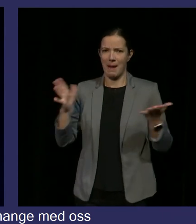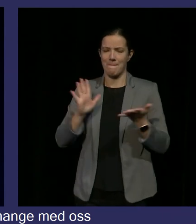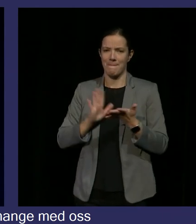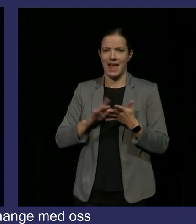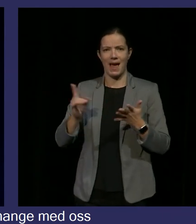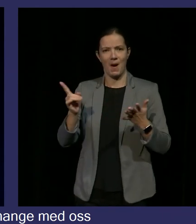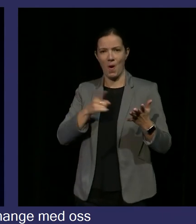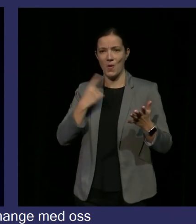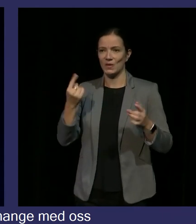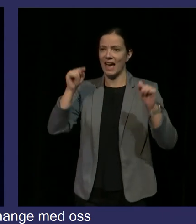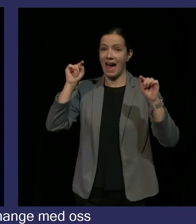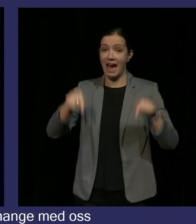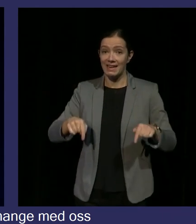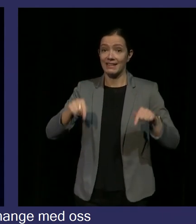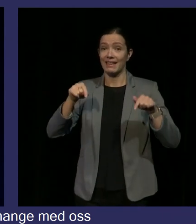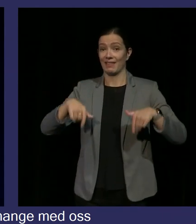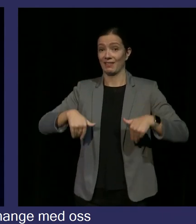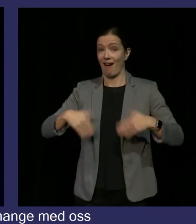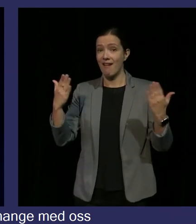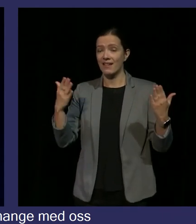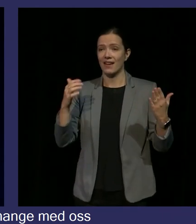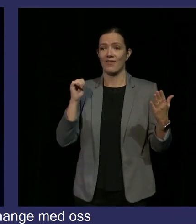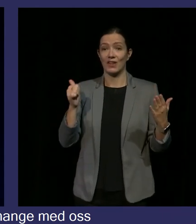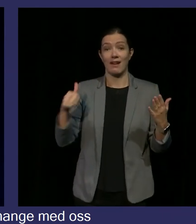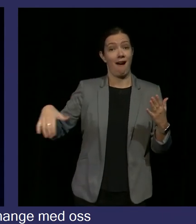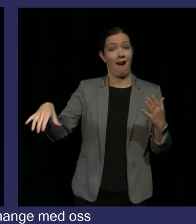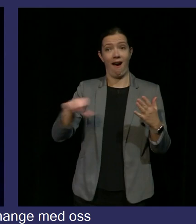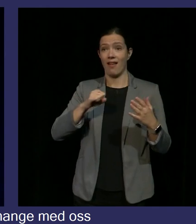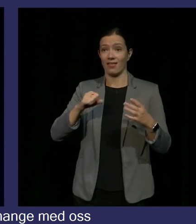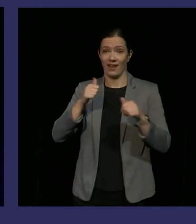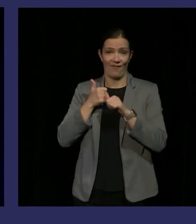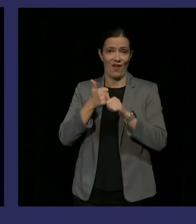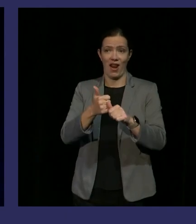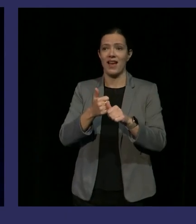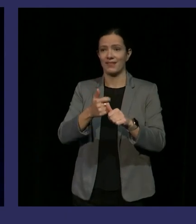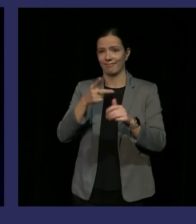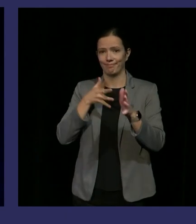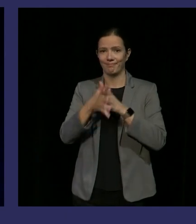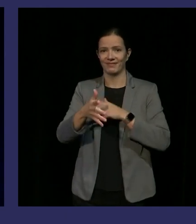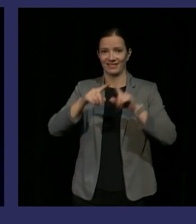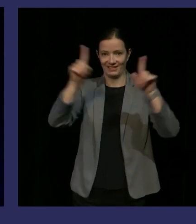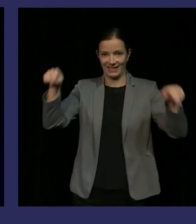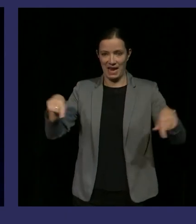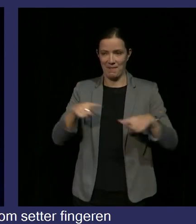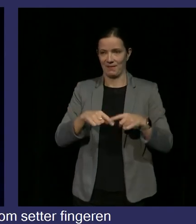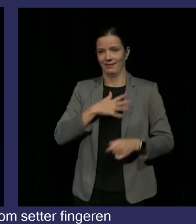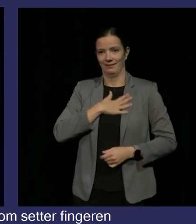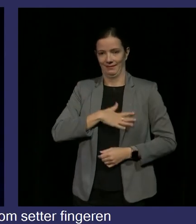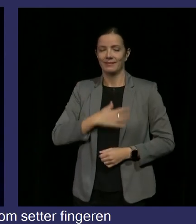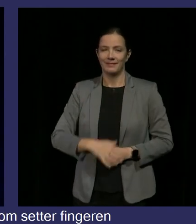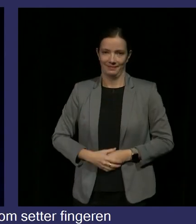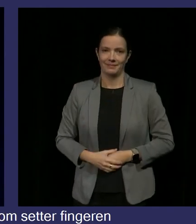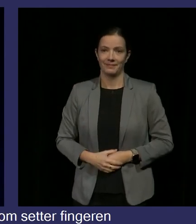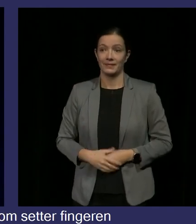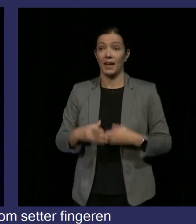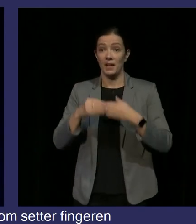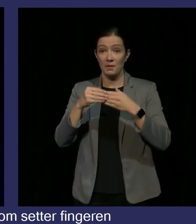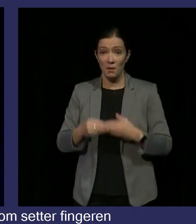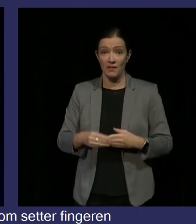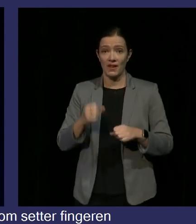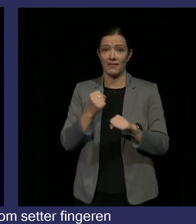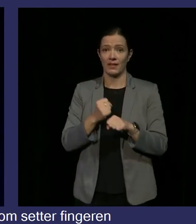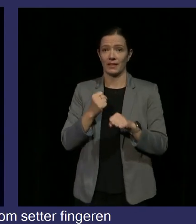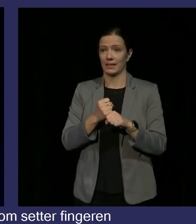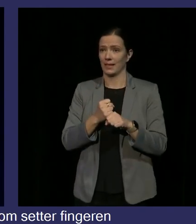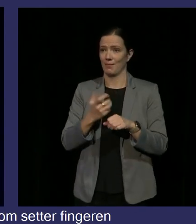inn på denne dagen, siden da alle følger oss digitalt. Det er jeg veldig glad for. Og jeg kan love et